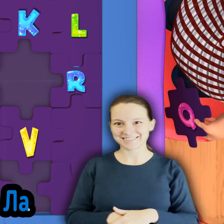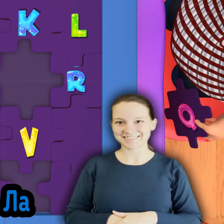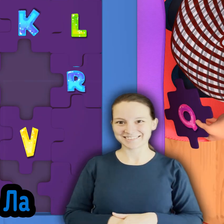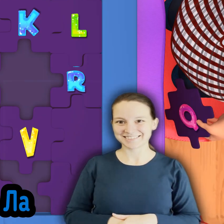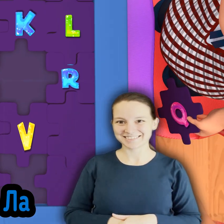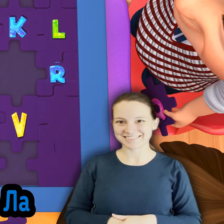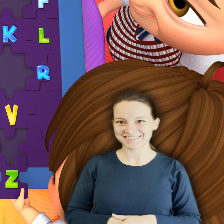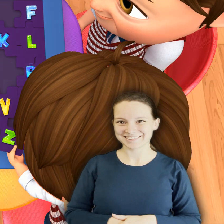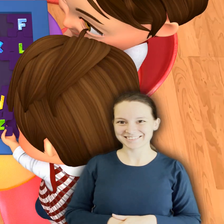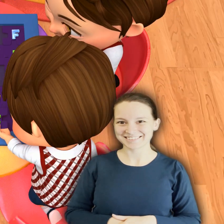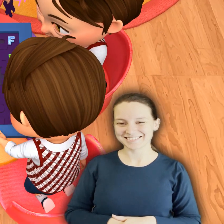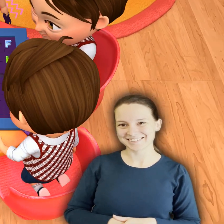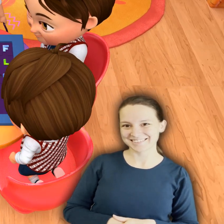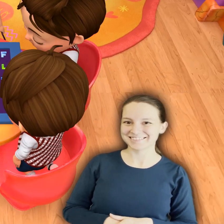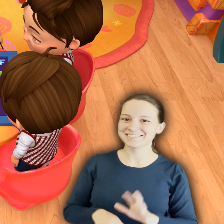Ла-ла-ла-ла-ла-ла-ла-ла.